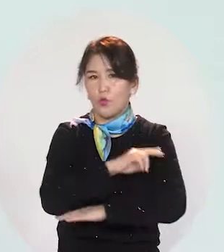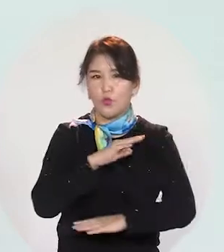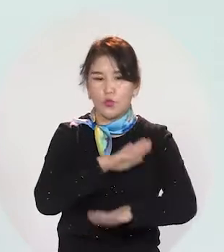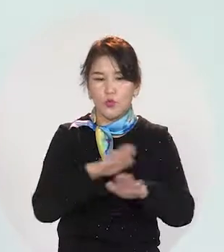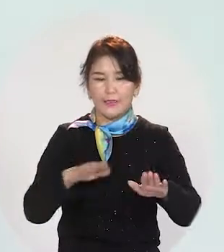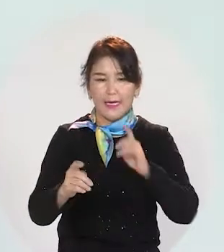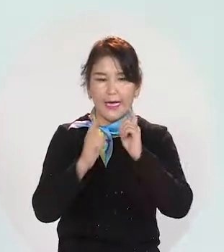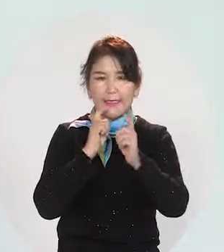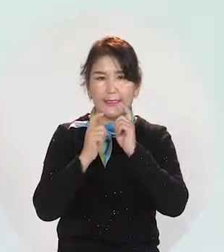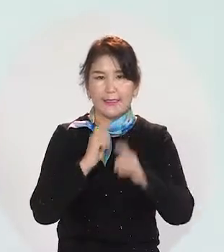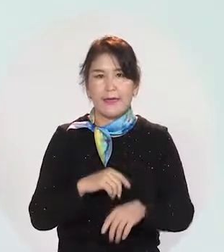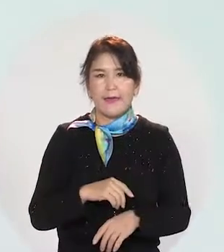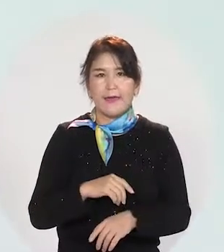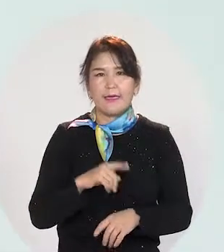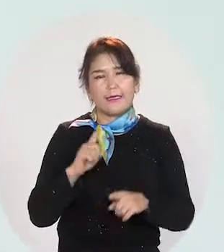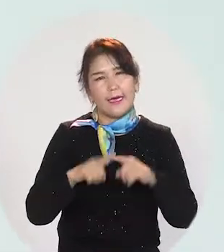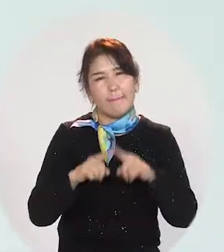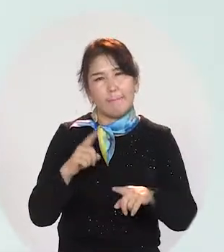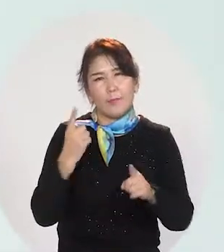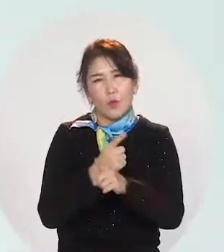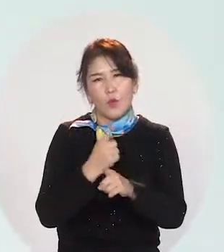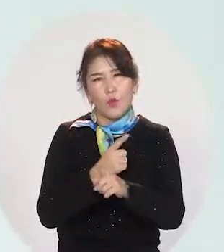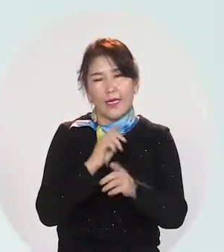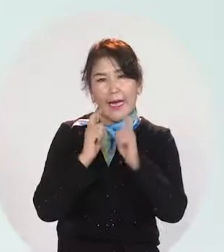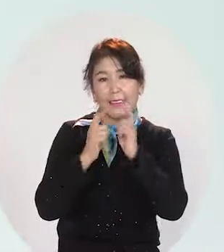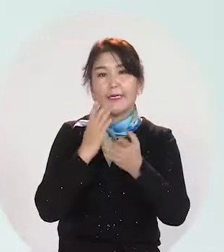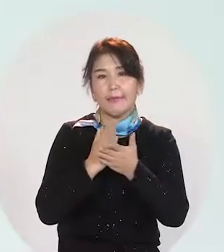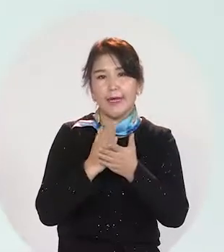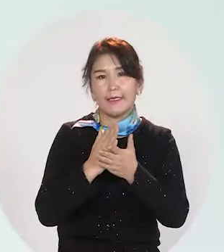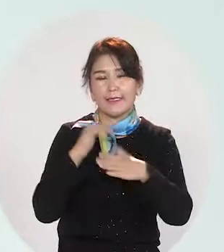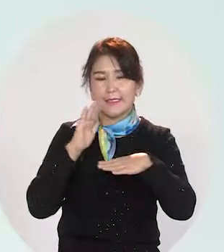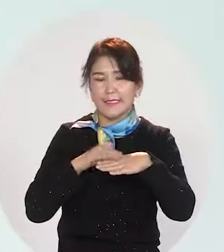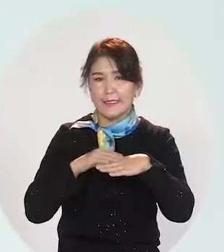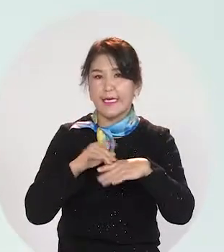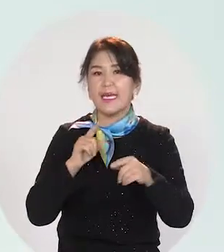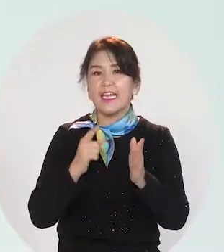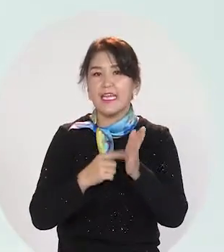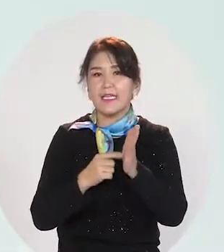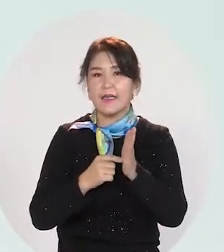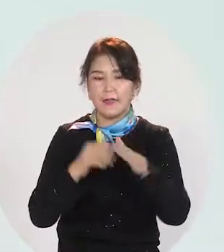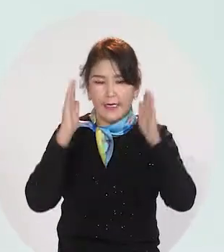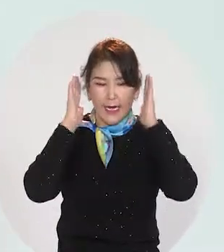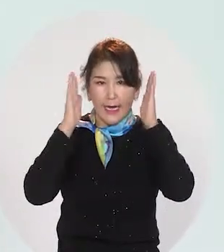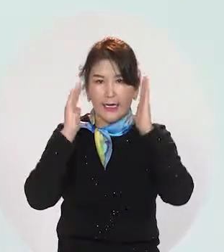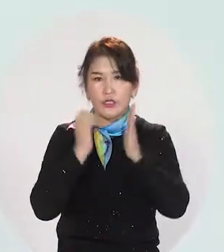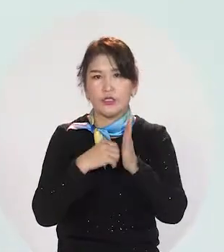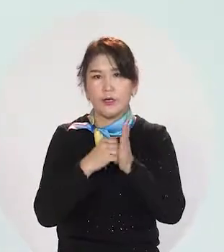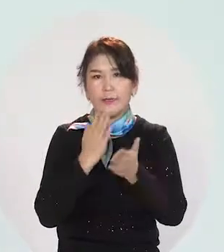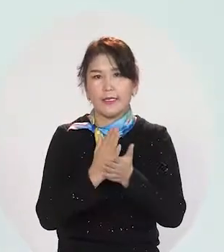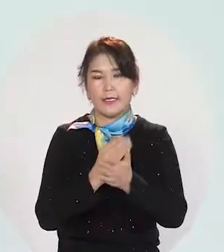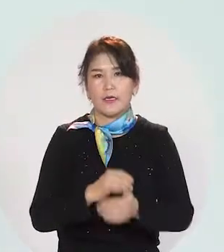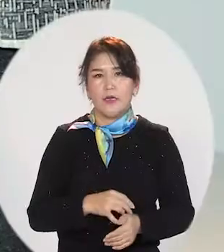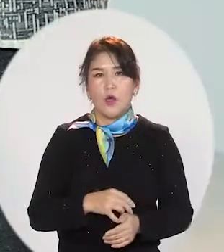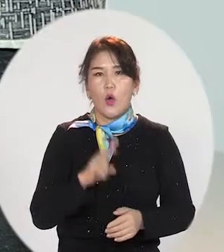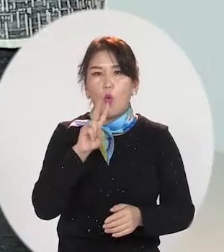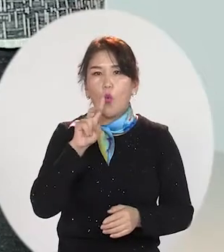ямар одоо алдаатай, дутагдaltaй зүйлсүүд гардгөө, юуг бид нар засаж залруулах хэрэгтэй вэ гэдэг дээр бас анхаарах хэрэгтэй байдаг. За үл